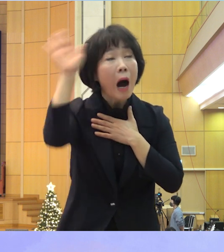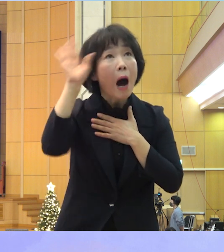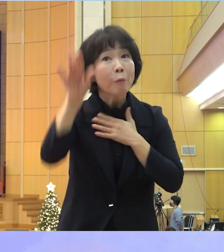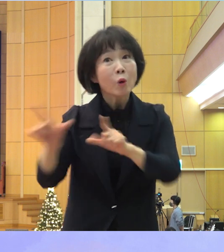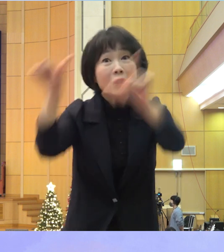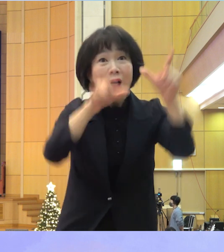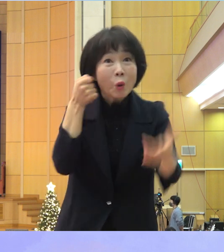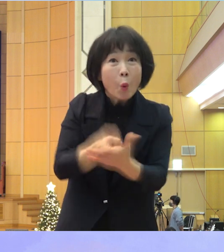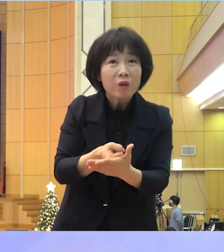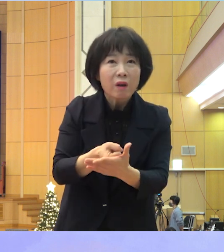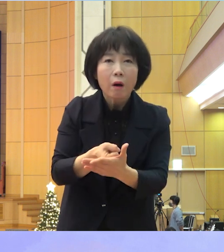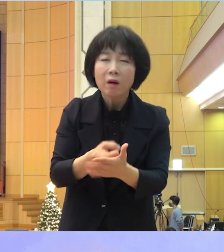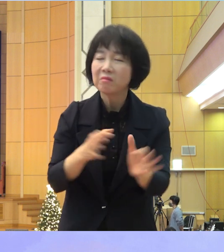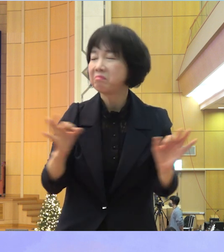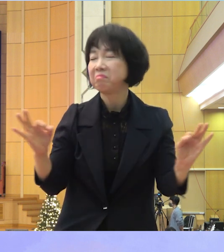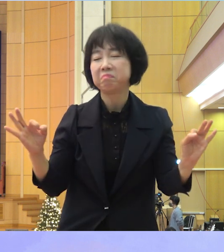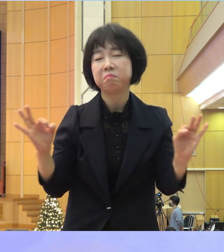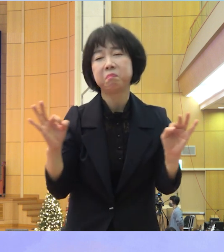살아갈 용기